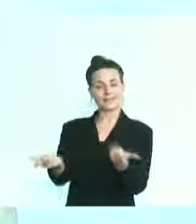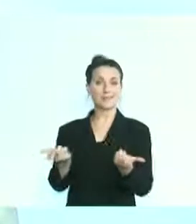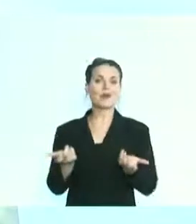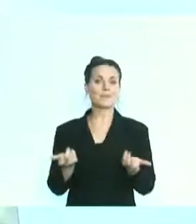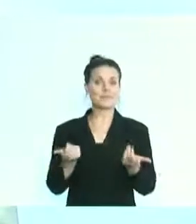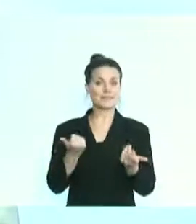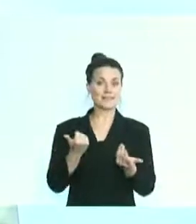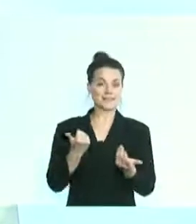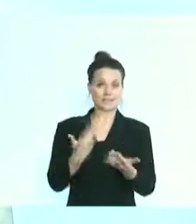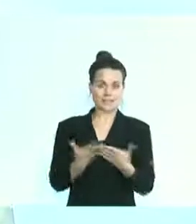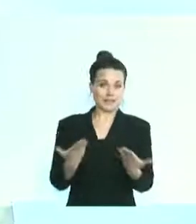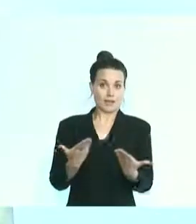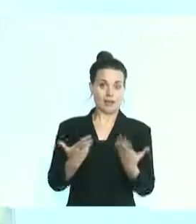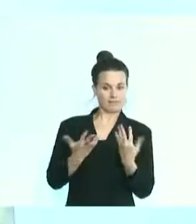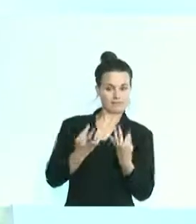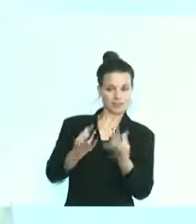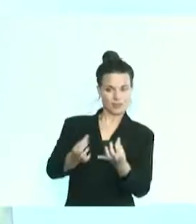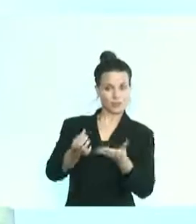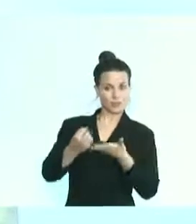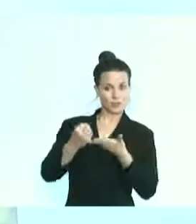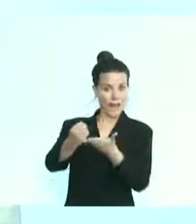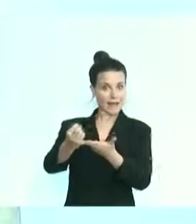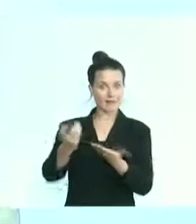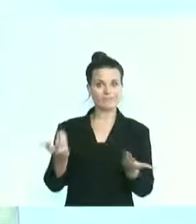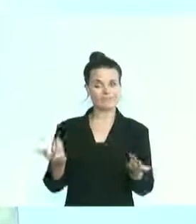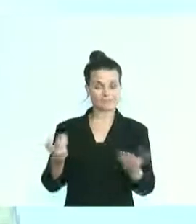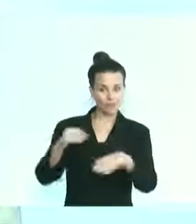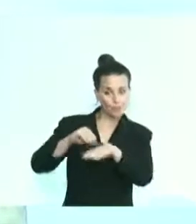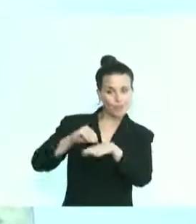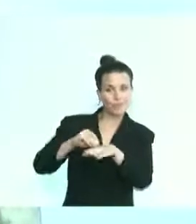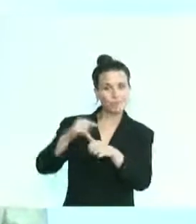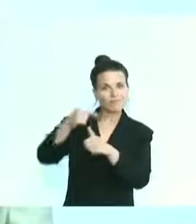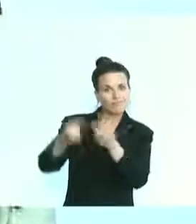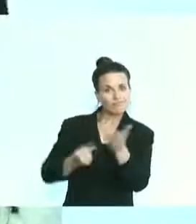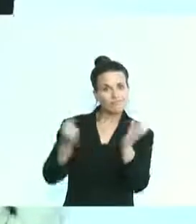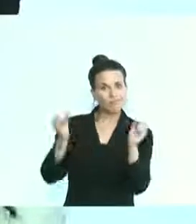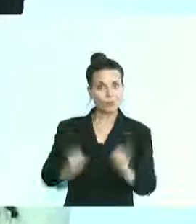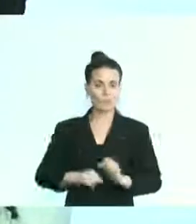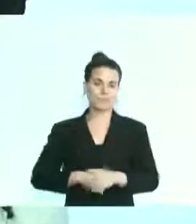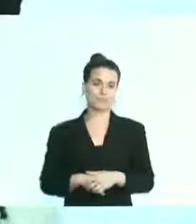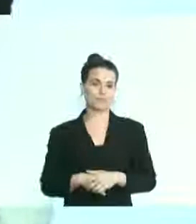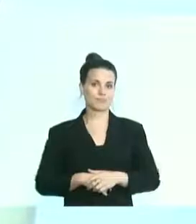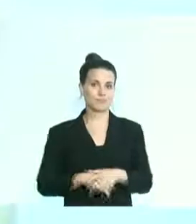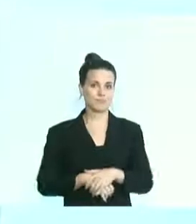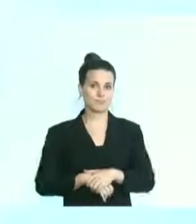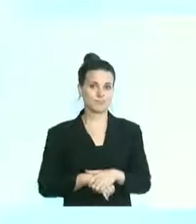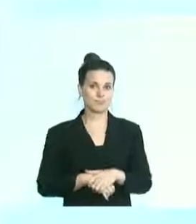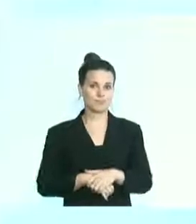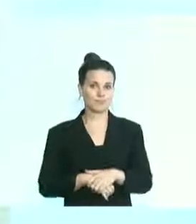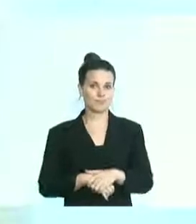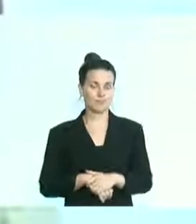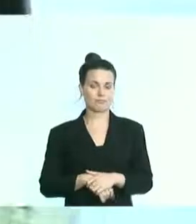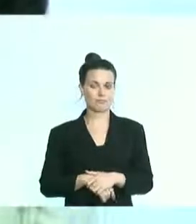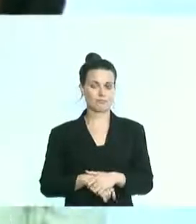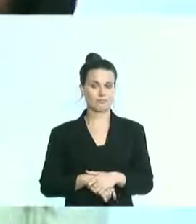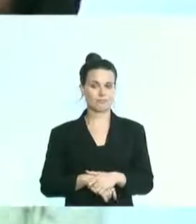la sensibilisation et de l'aide et des conseils aussi. Donc, je sais pas si tu peux rajouter quelque chose.